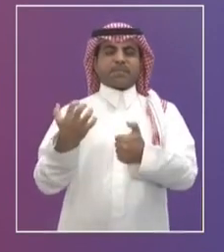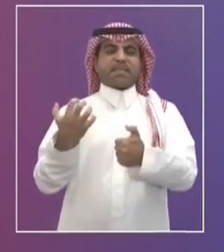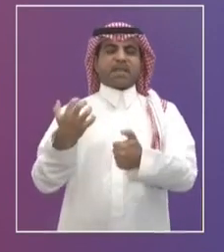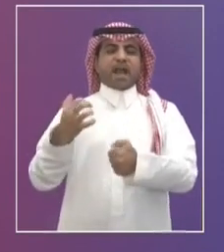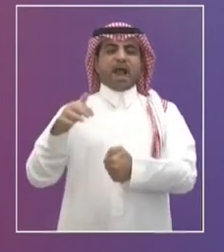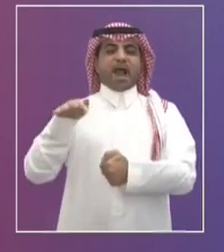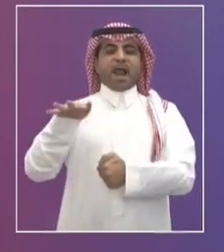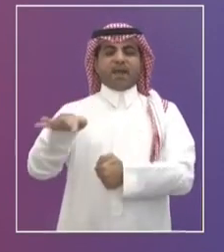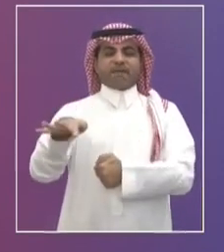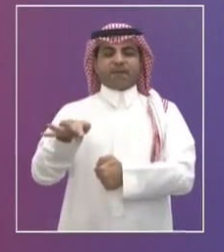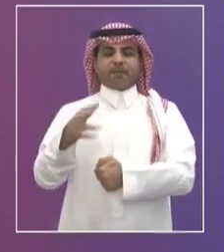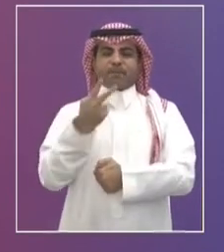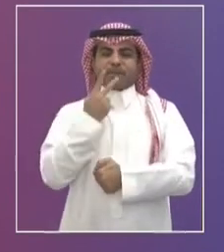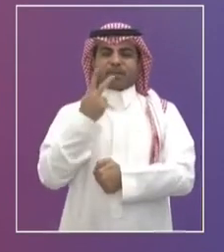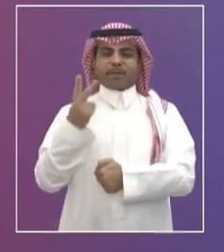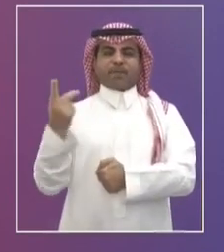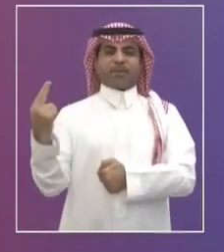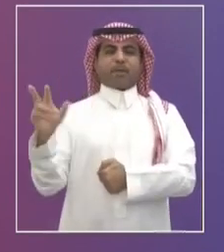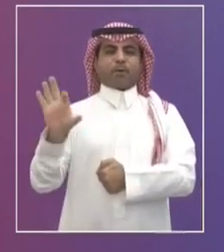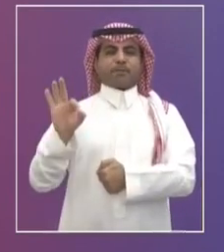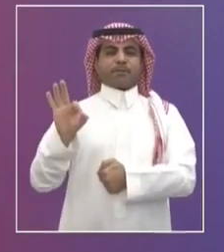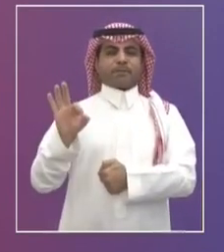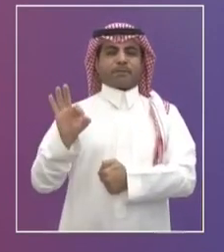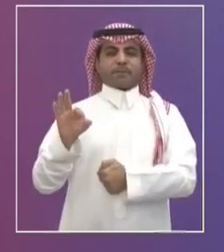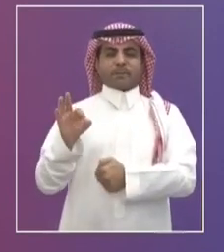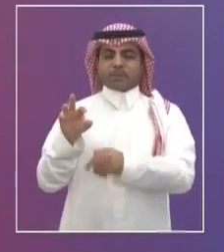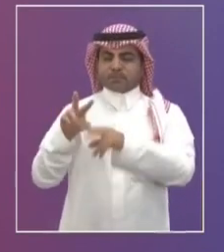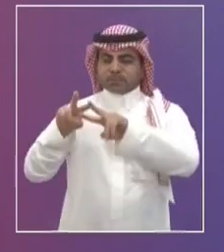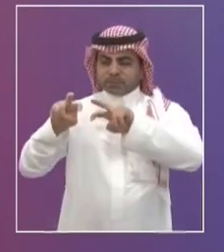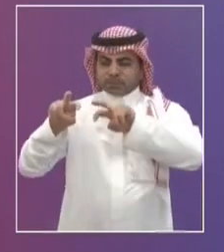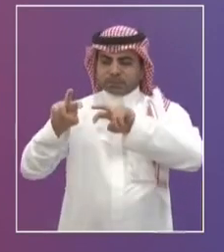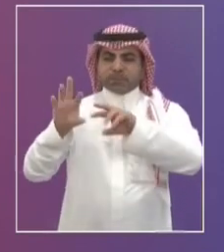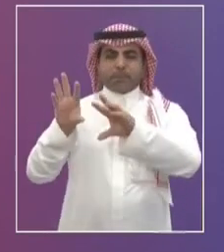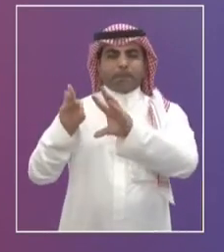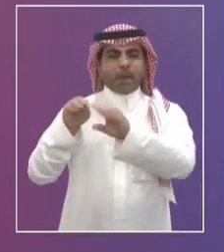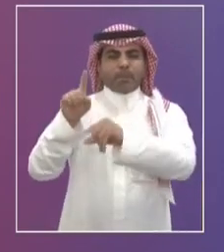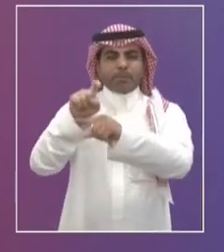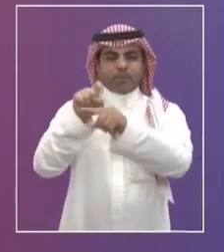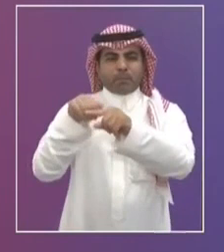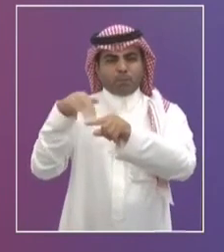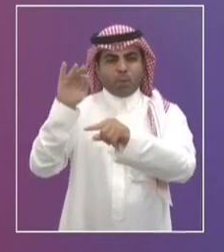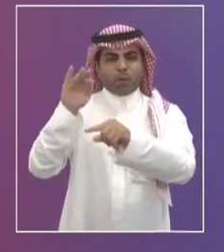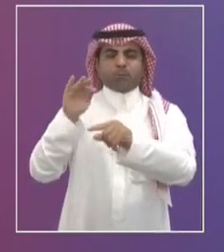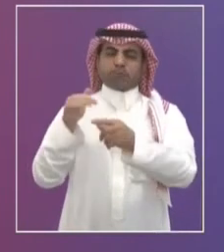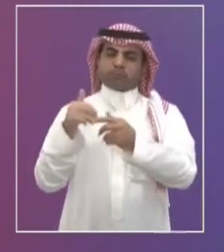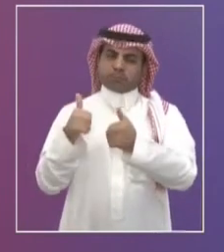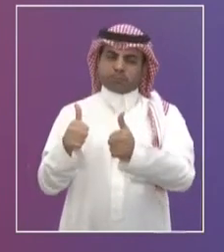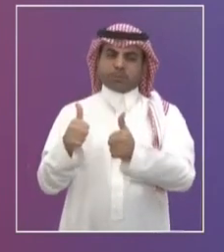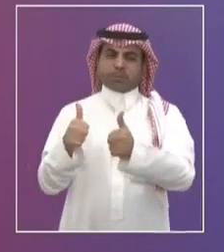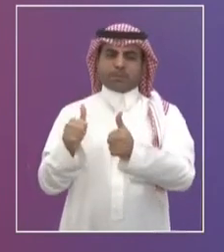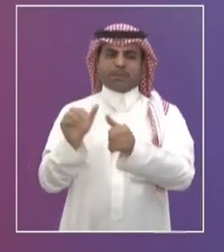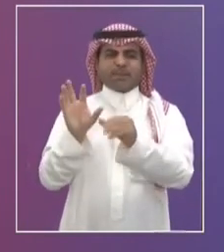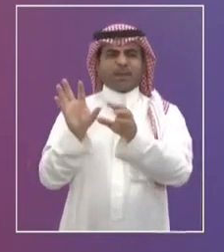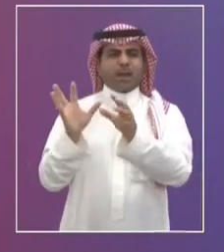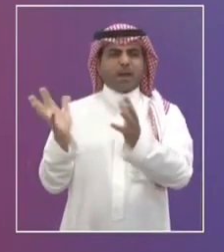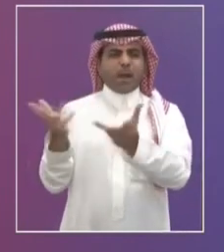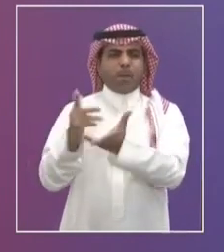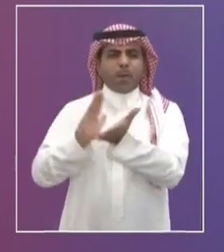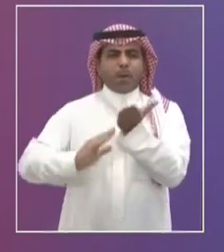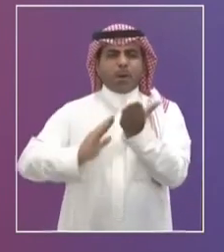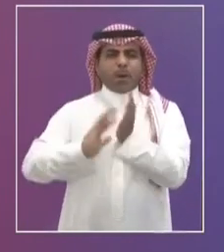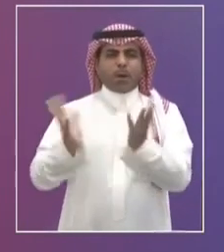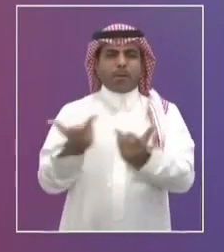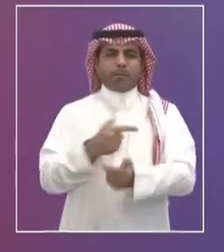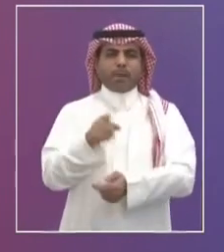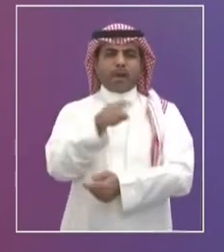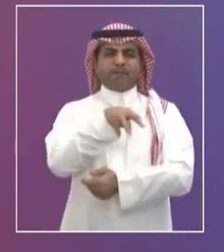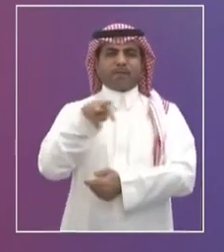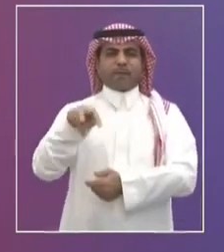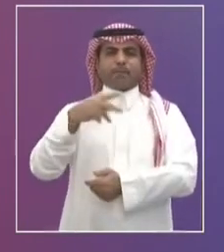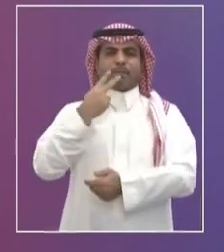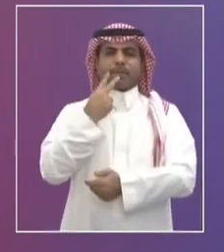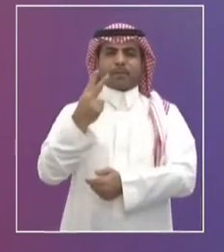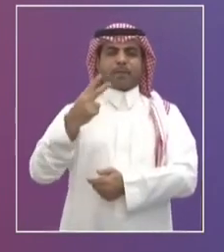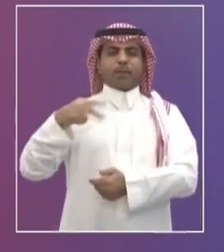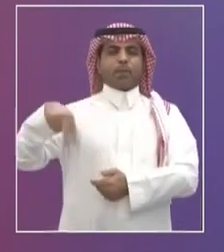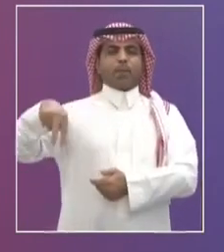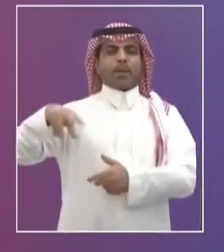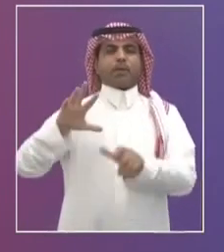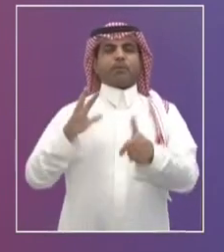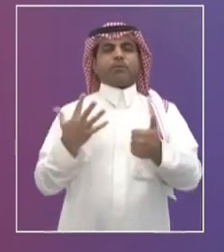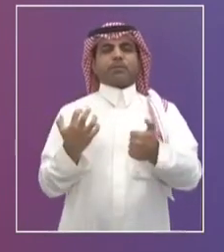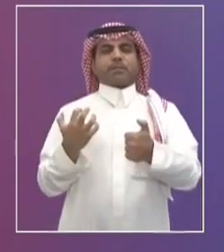60,252، معظمها ولله الحمد حالات مستقرة، والحرجة من بينها هي 2,268